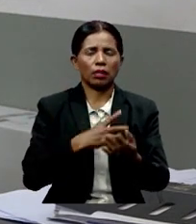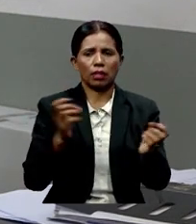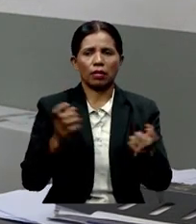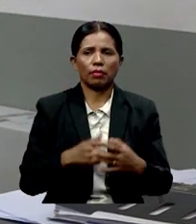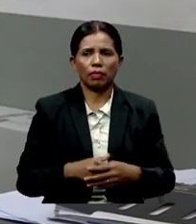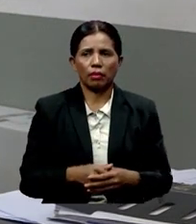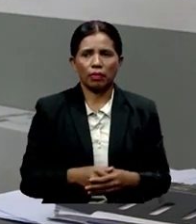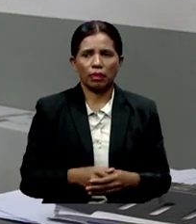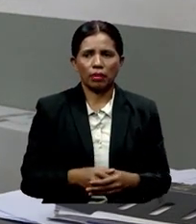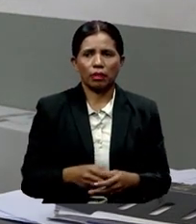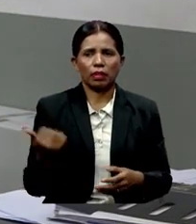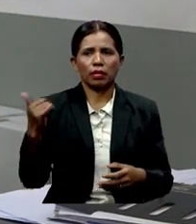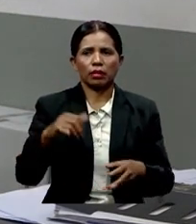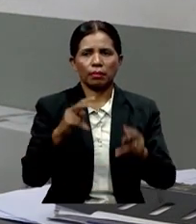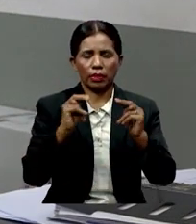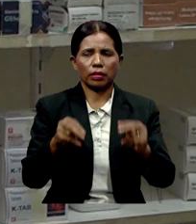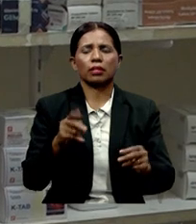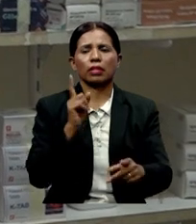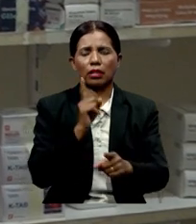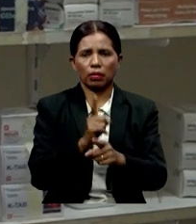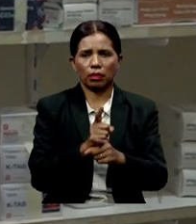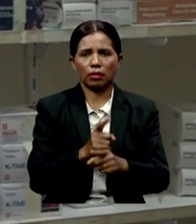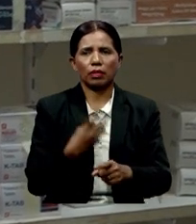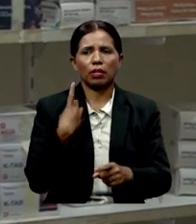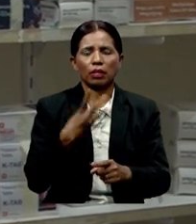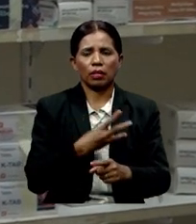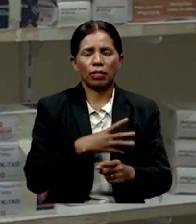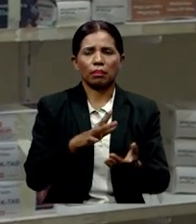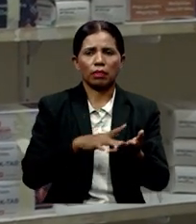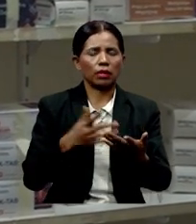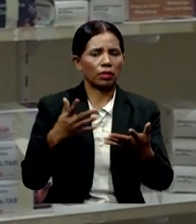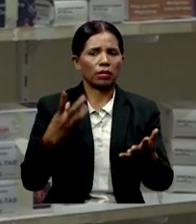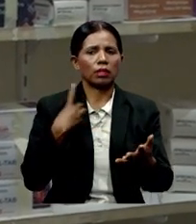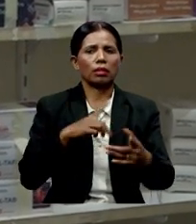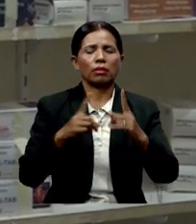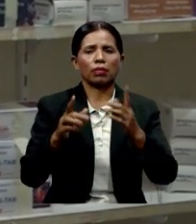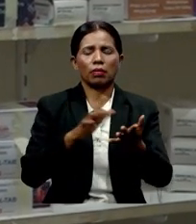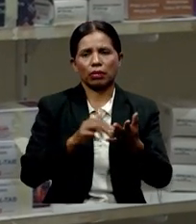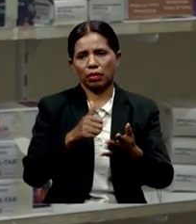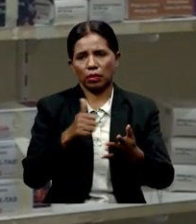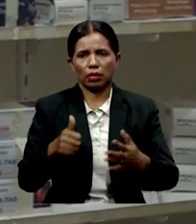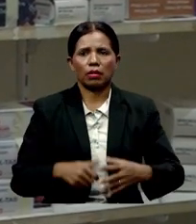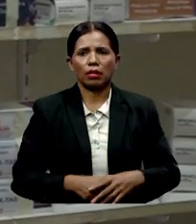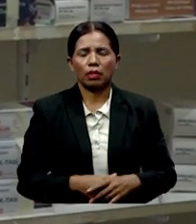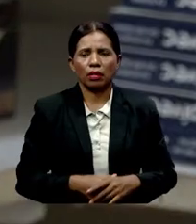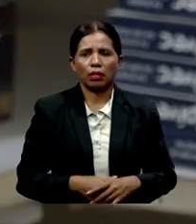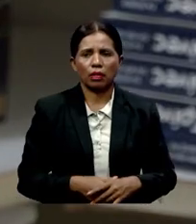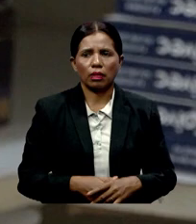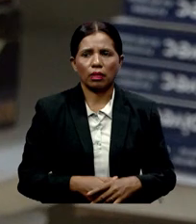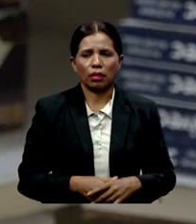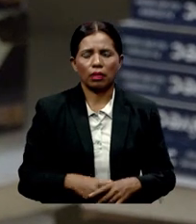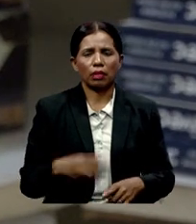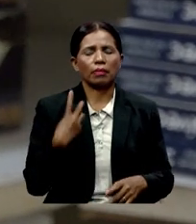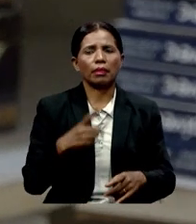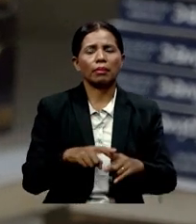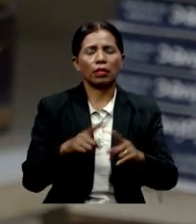la bandu tanpa dian sirah persija tuni kita parastamol lah iya kita beli po aimoruk de seluk anisan aimoruk parastamol sirup lah iya